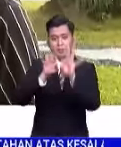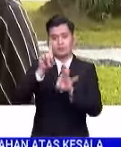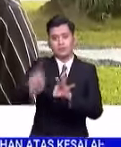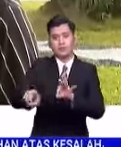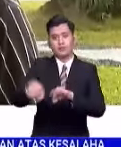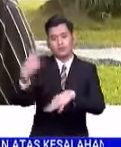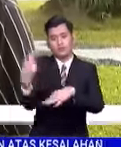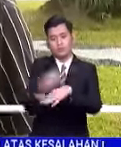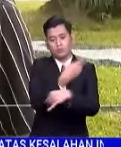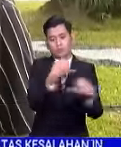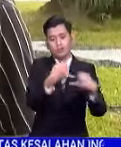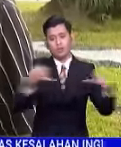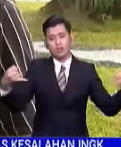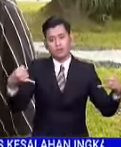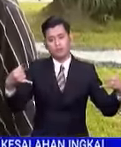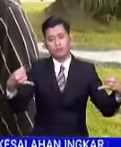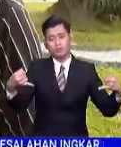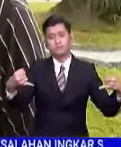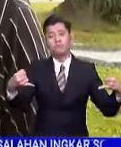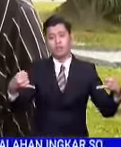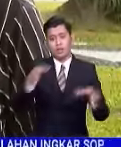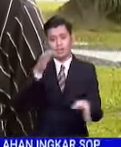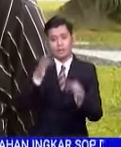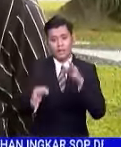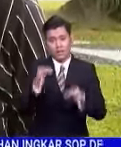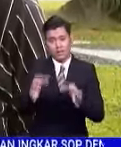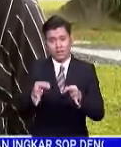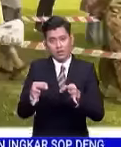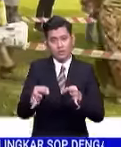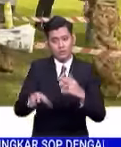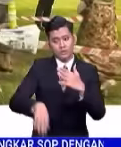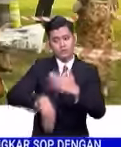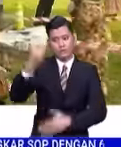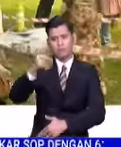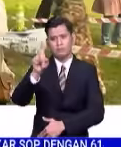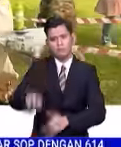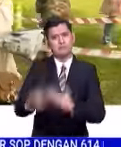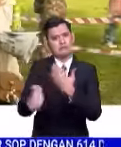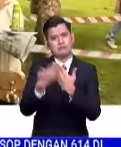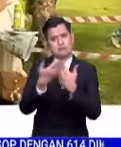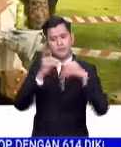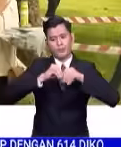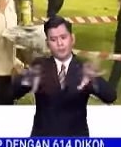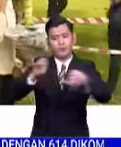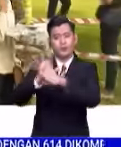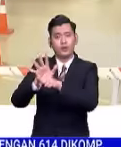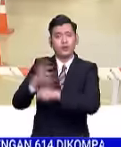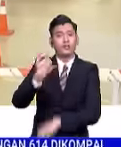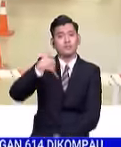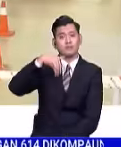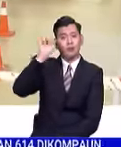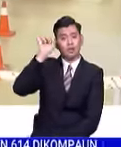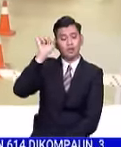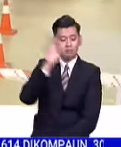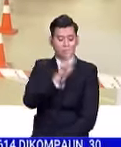daripada keluar kan, sebab kalau keluar kan lagi senang merebak kan virus. Semalam Ketua Pengarah Kesihatan Tan Sri Dr. Noh Hisham